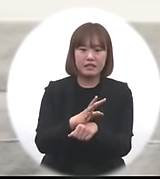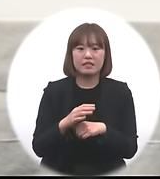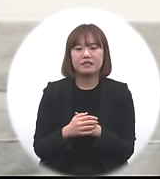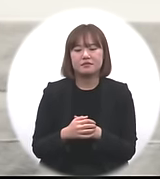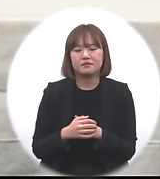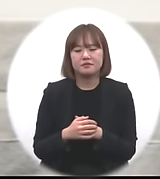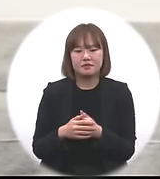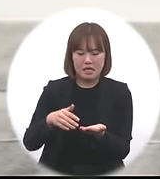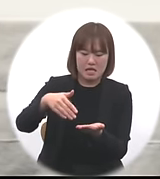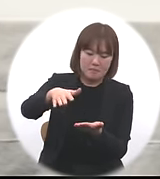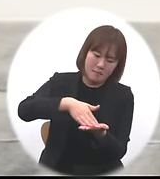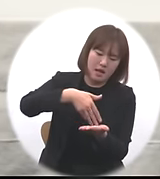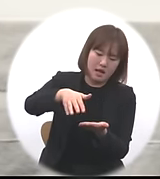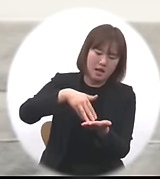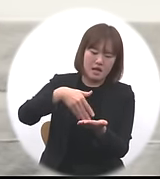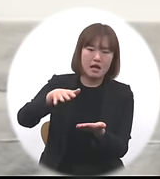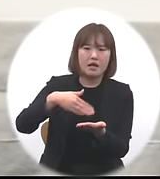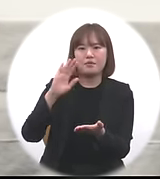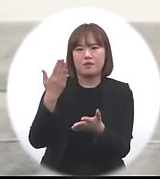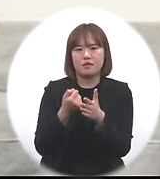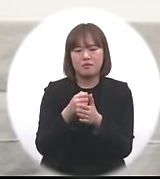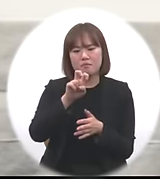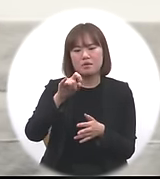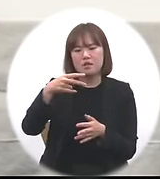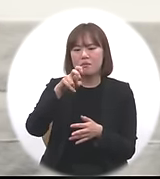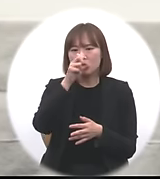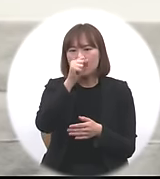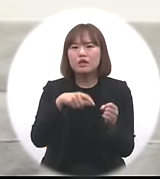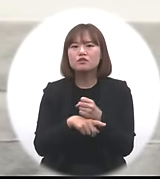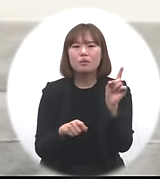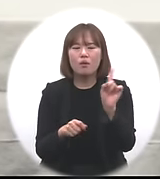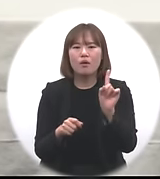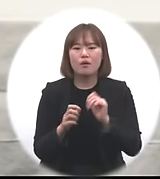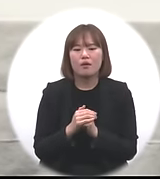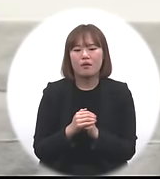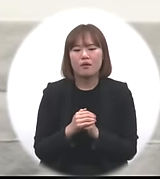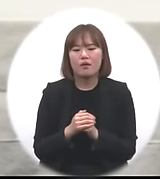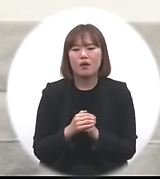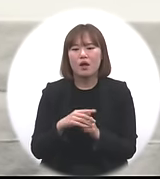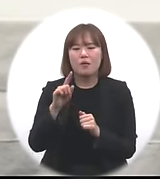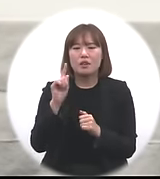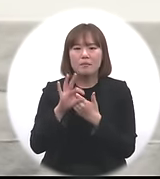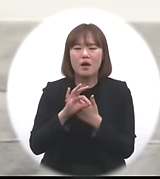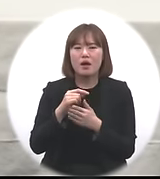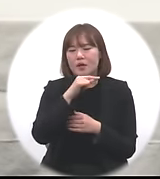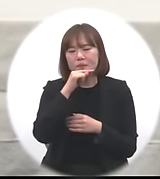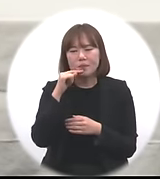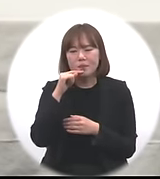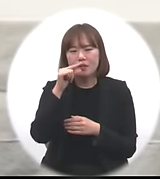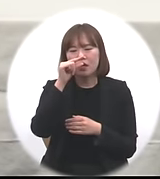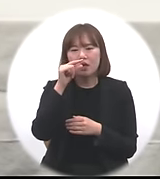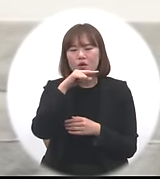빗자루를 사라 그러면 사시겠어요? 땅바닥에 닿아야지 쓸일 거잖아요. 근데 왜 이렇게들 좋아할까요? 고춧가루는 기가